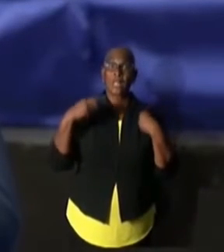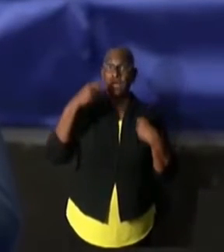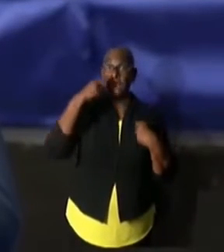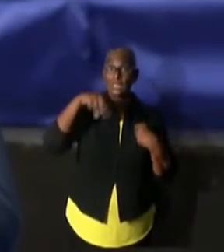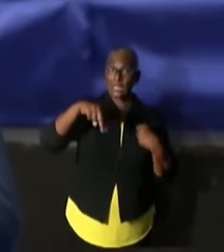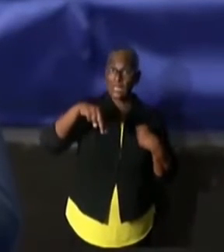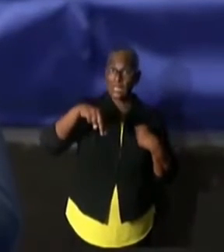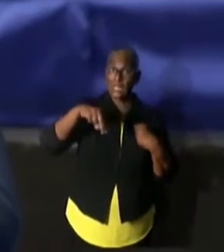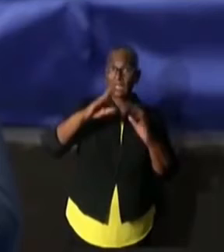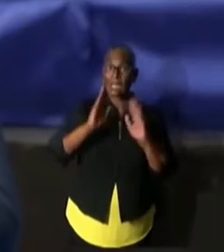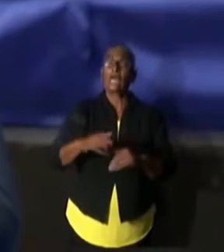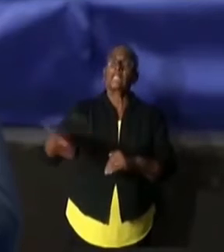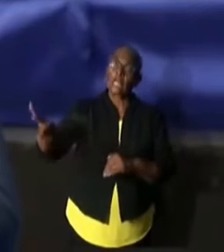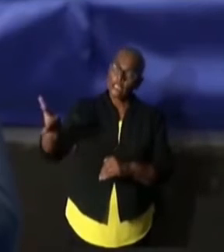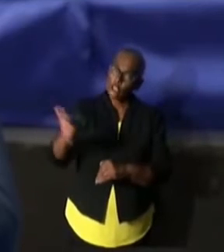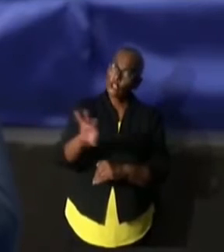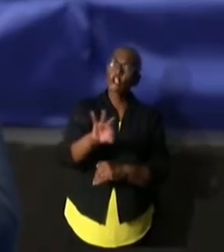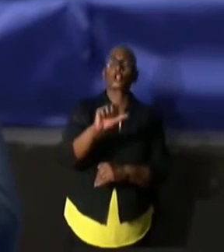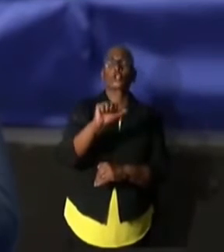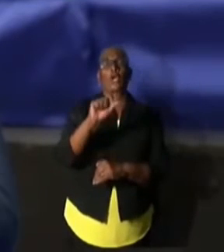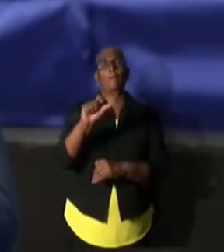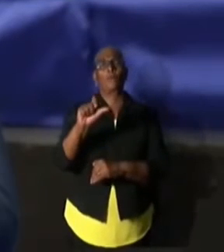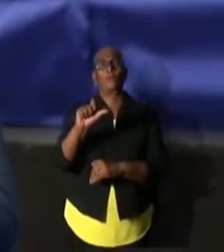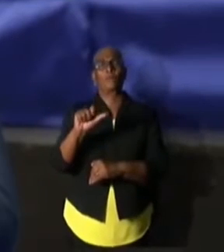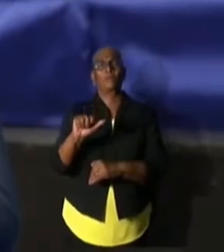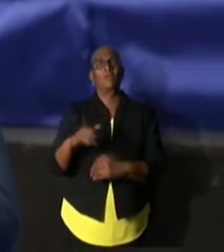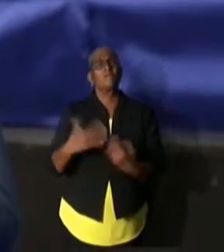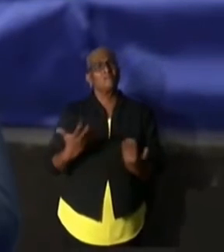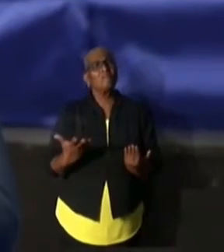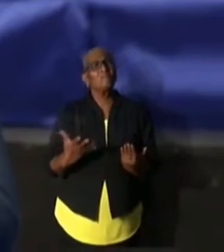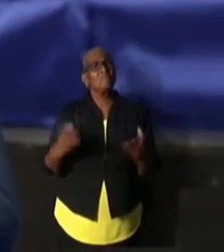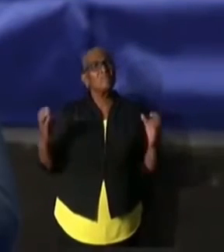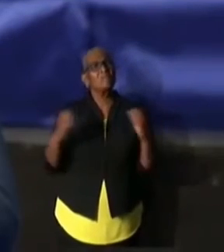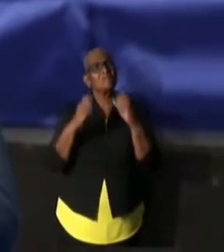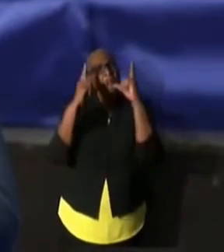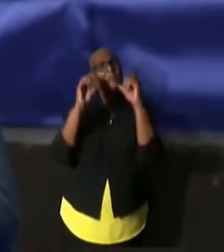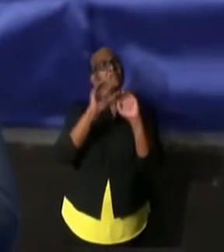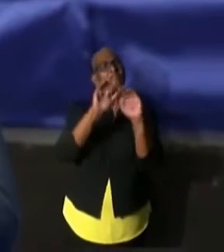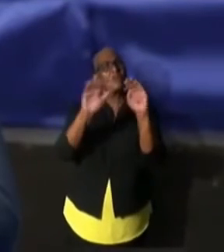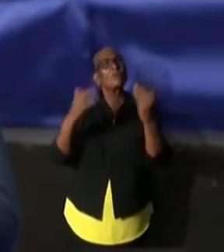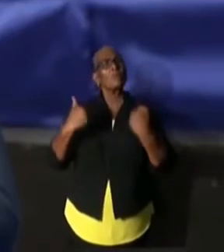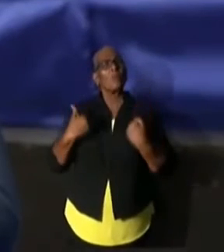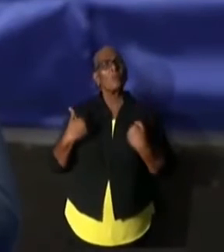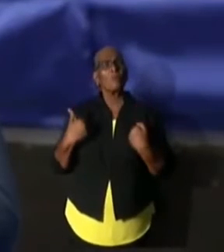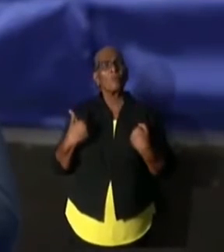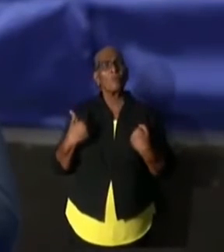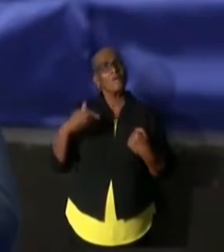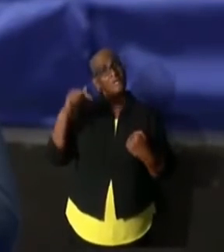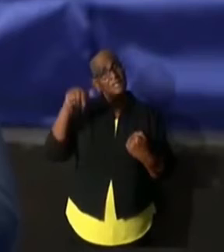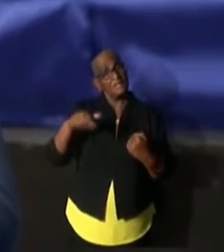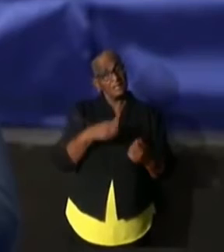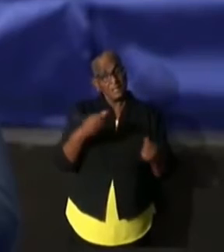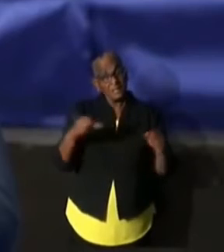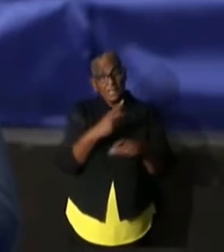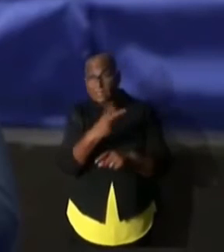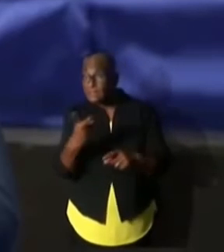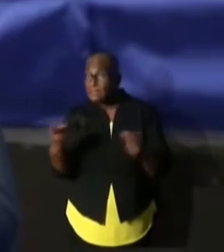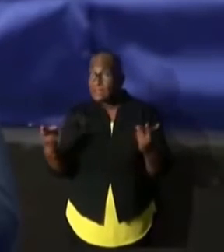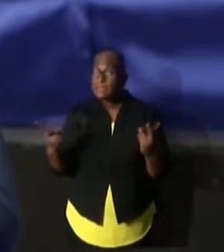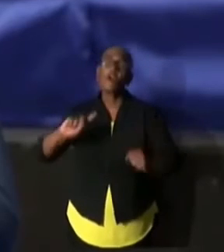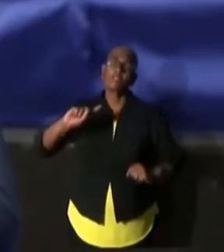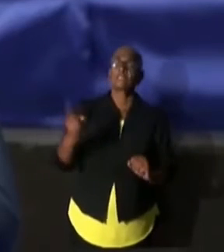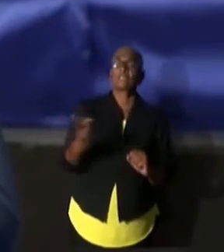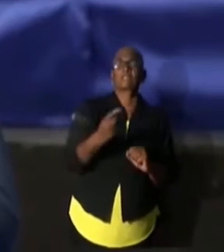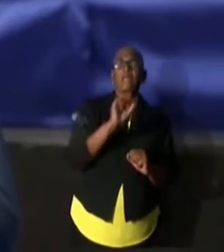op die manier er bewegingen gezien zijn. Maar ik heb het ook geroepen, ik heb ook de samenleving al daar opgeroepen. Indien u deze bewegingen ziet, dat u gauw